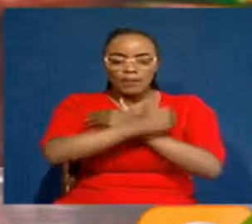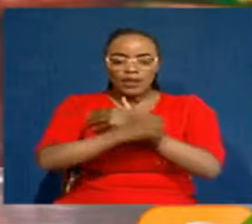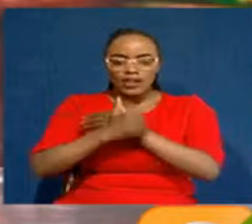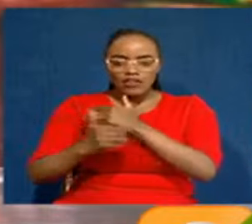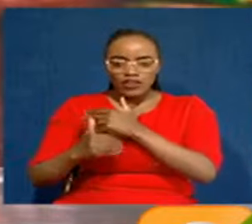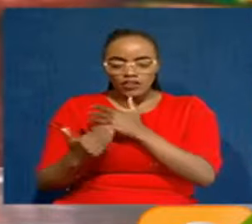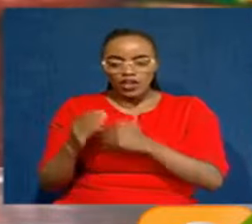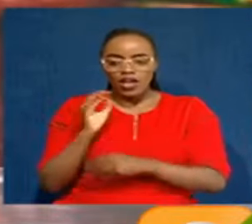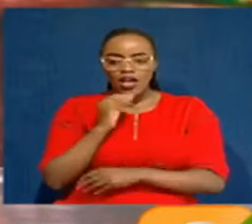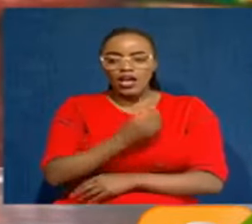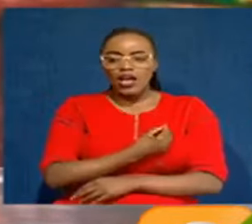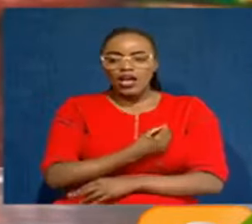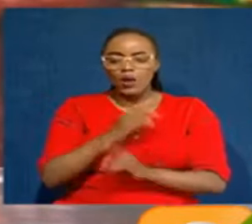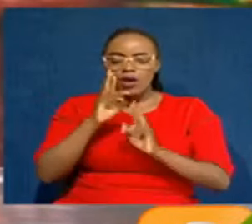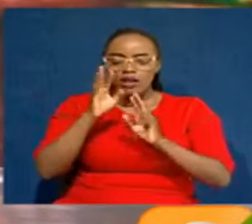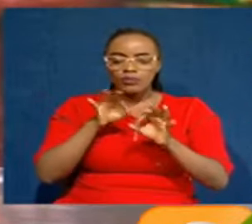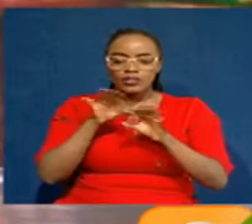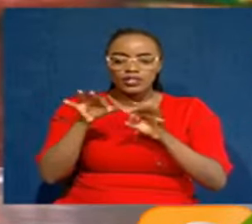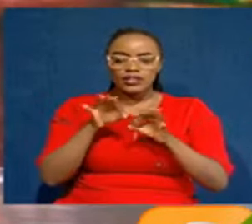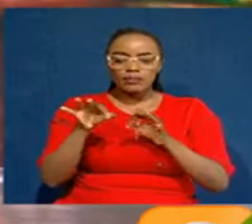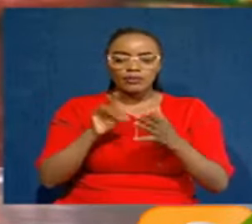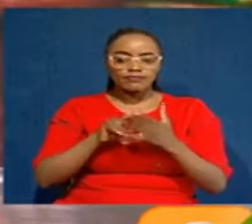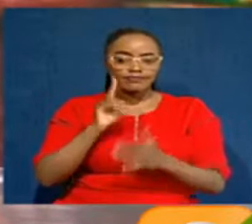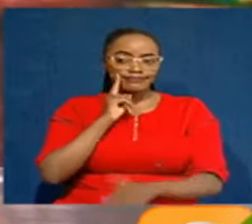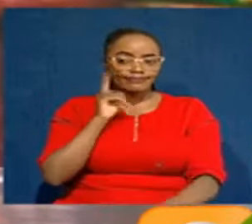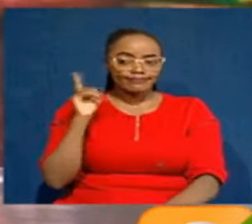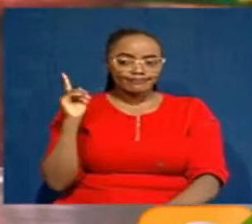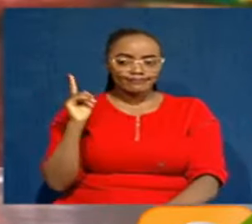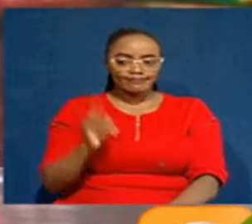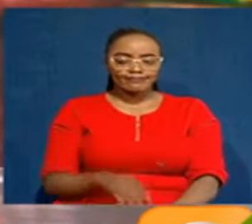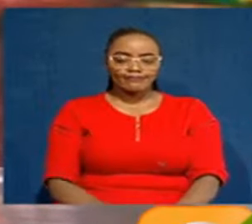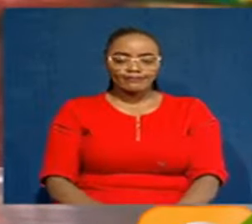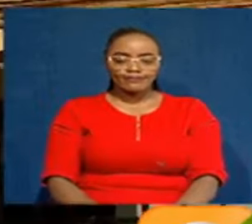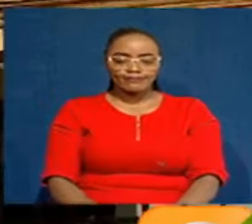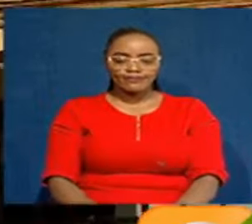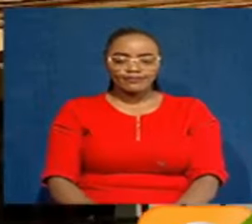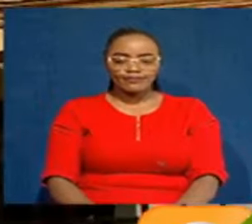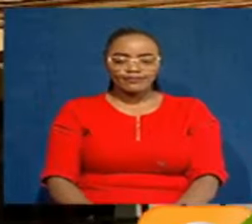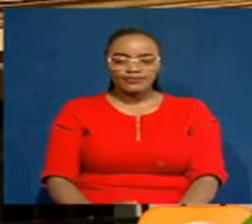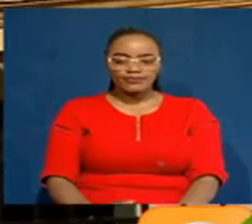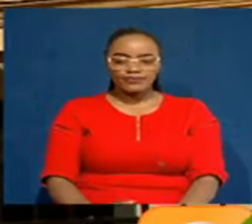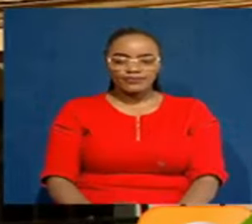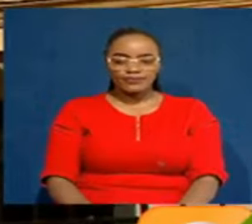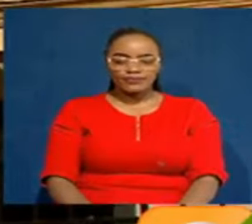kama mwanahabari wetu wa masuala ya siasa Emmanuel To anavyoarifu.